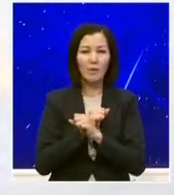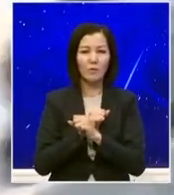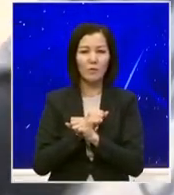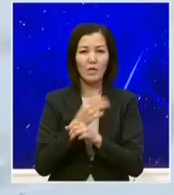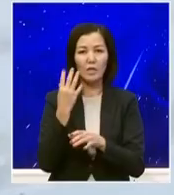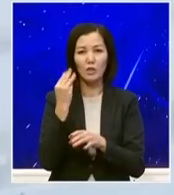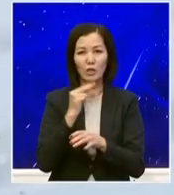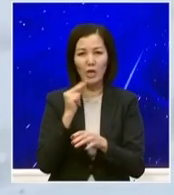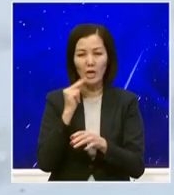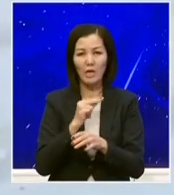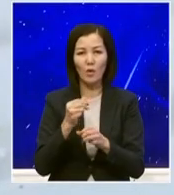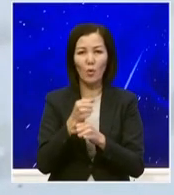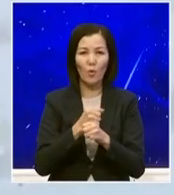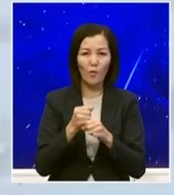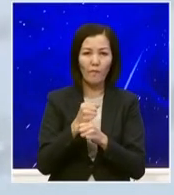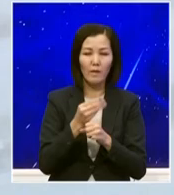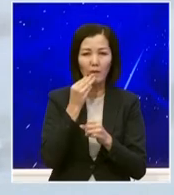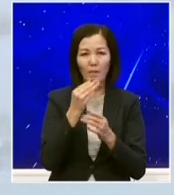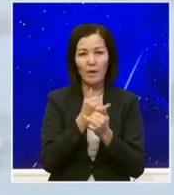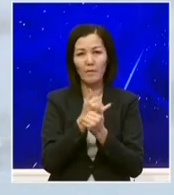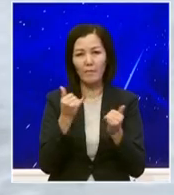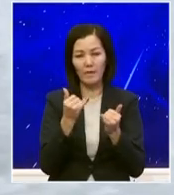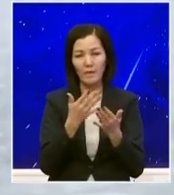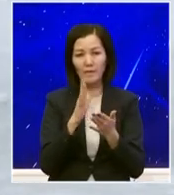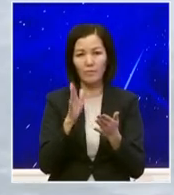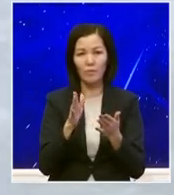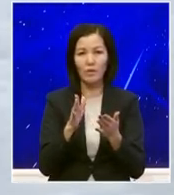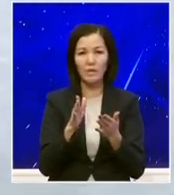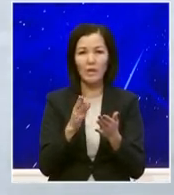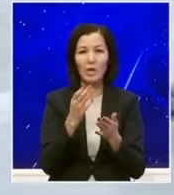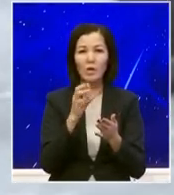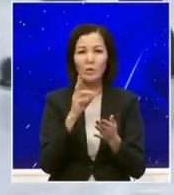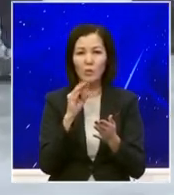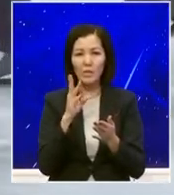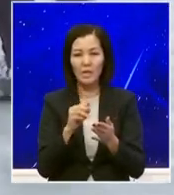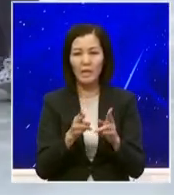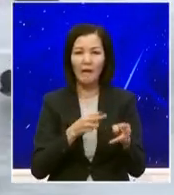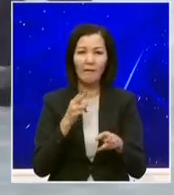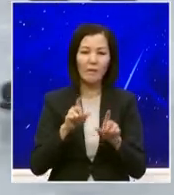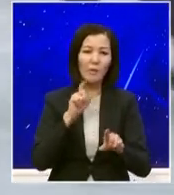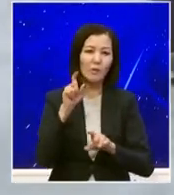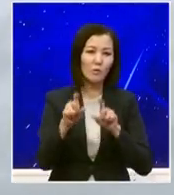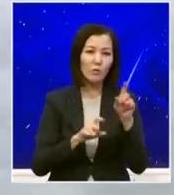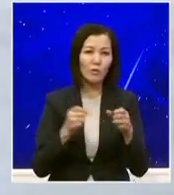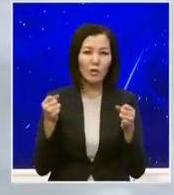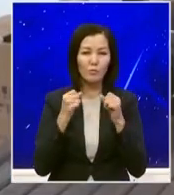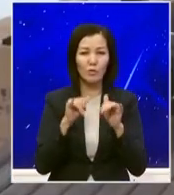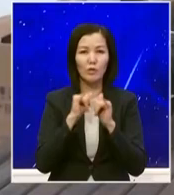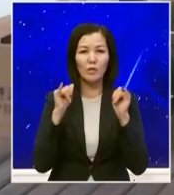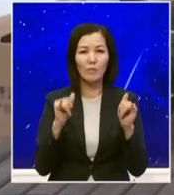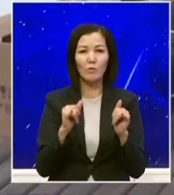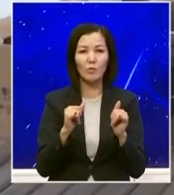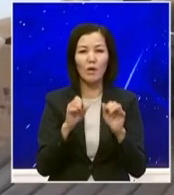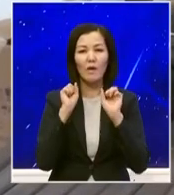кофе және ыстық тамақпен қамтамасыз етілмек. Мамандардың айтуынша, шорт-трек, конькимен жүгіру сияқты қысқы спорт түрін дамытуға да